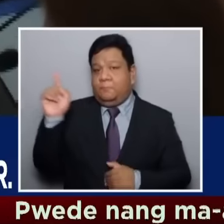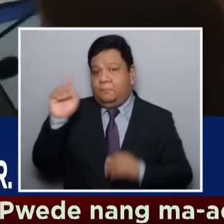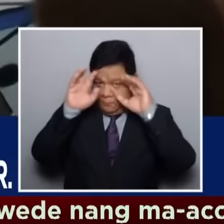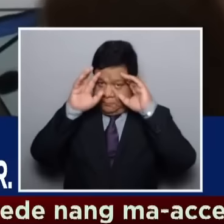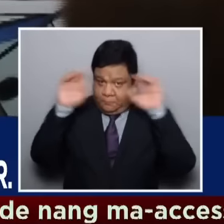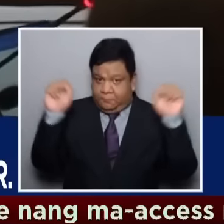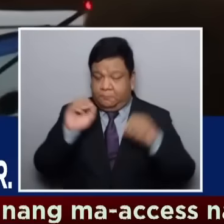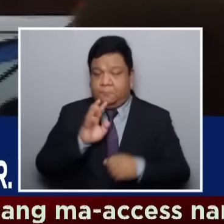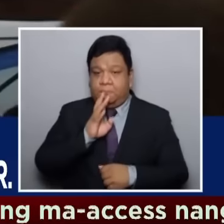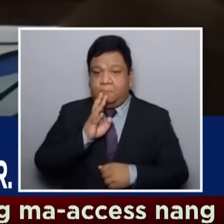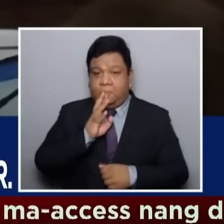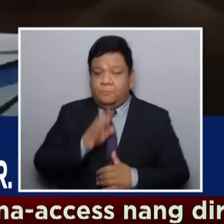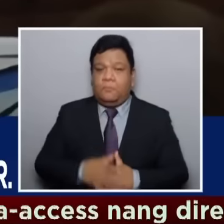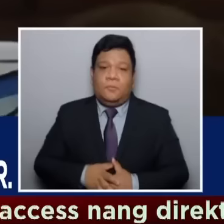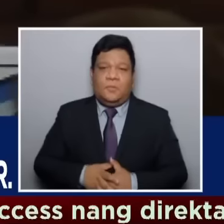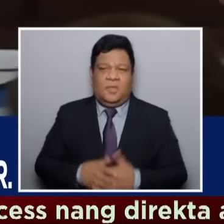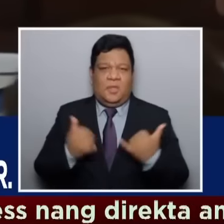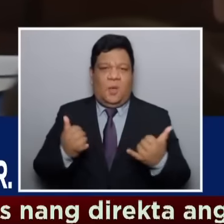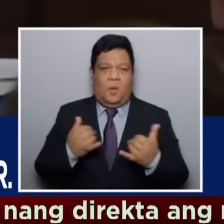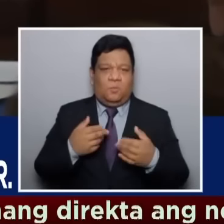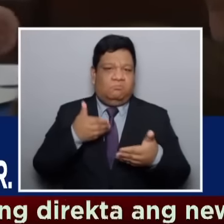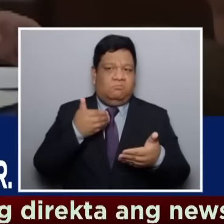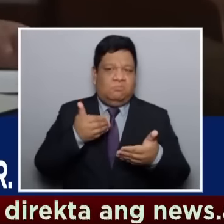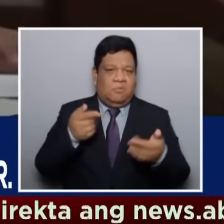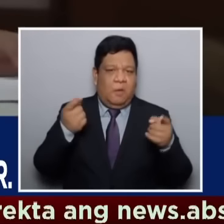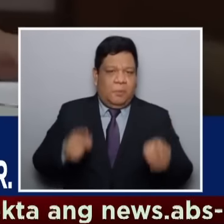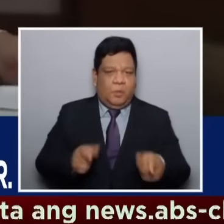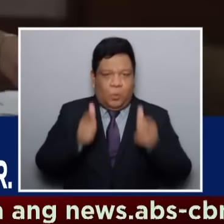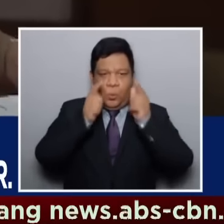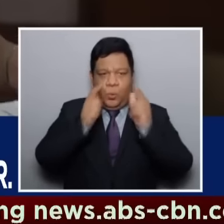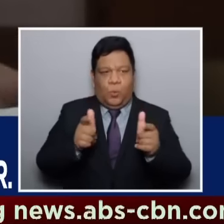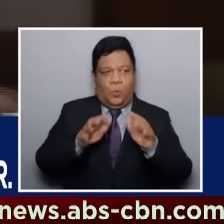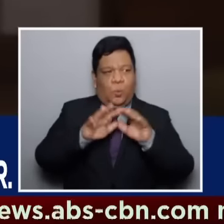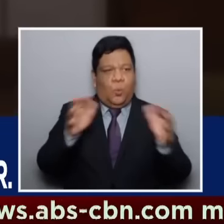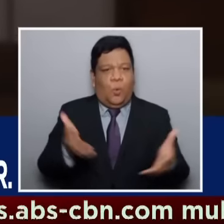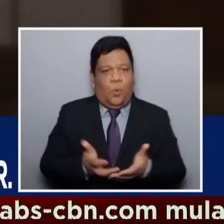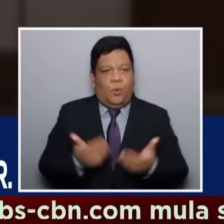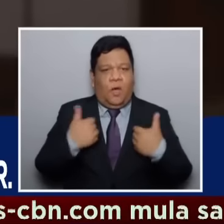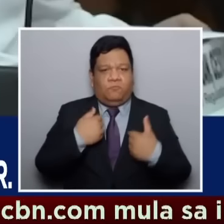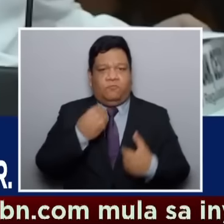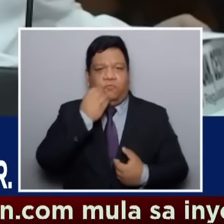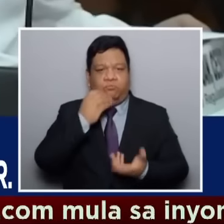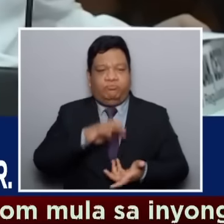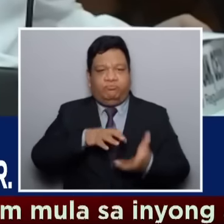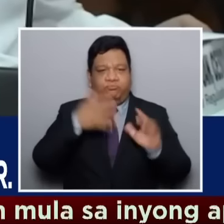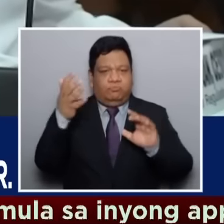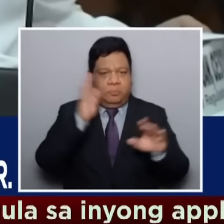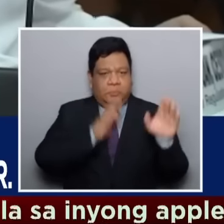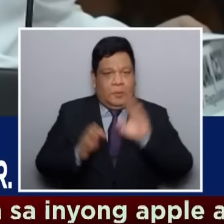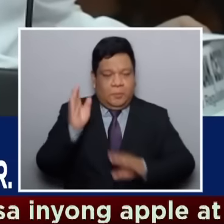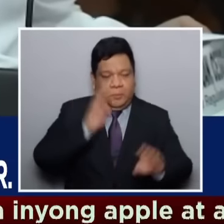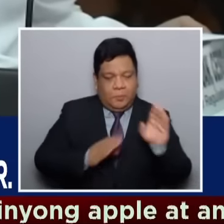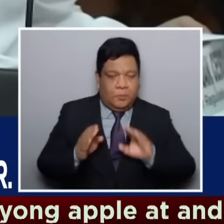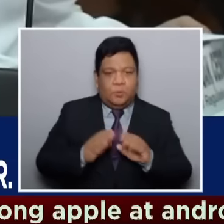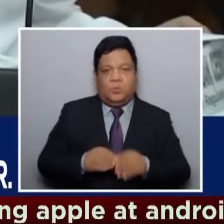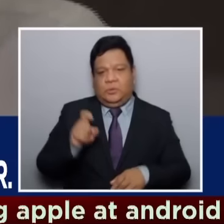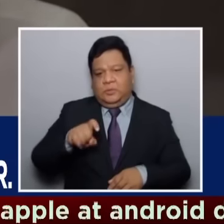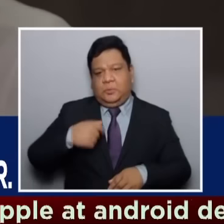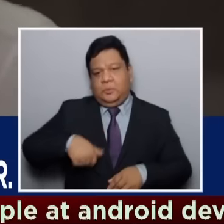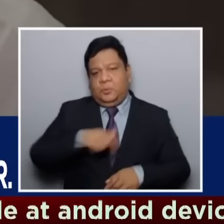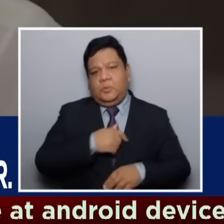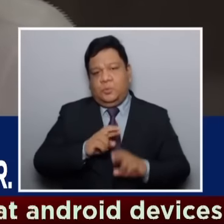impending food crisis that it seems it will be visiting us in the next